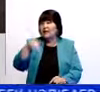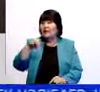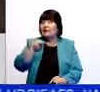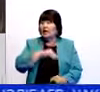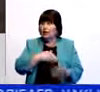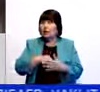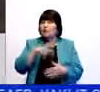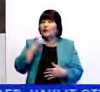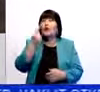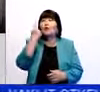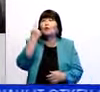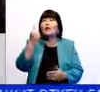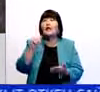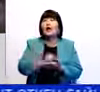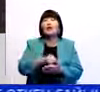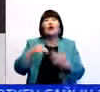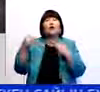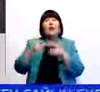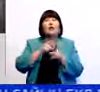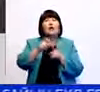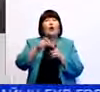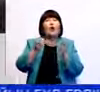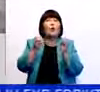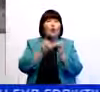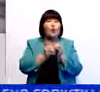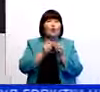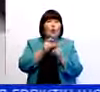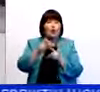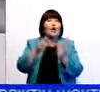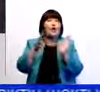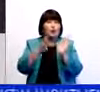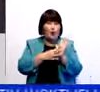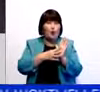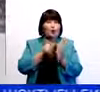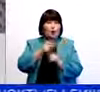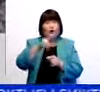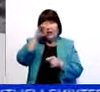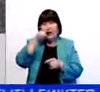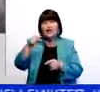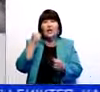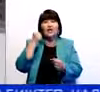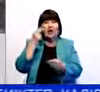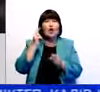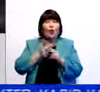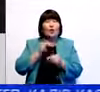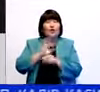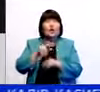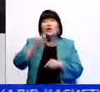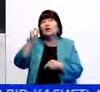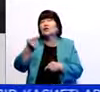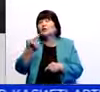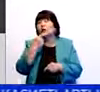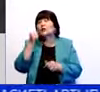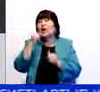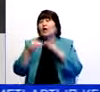еңбегі де ерен. Бір ғана дерек, майданда атылған 10 оқтың 9-ы Қазақстан қорғасынан қиылған. Жеңіс бізге оңай келген жоқ. Сұм